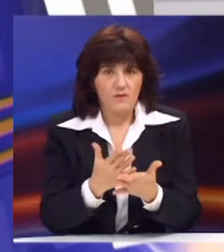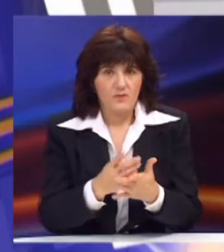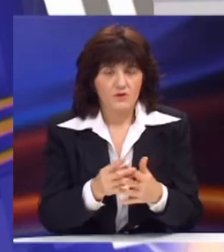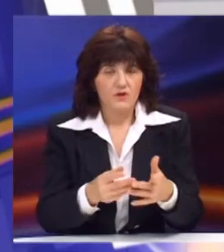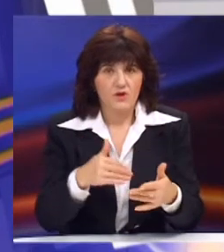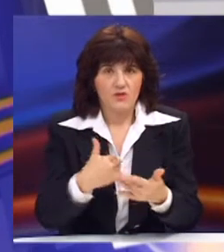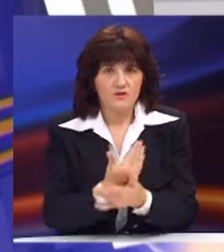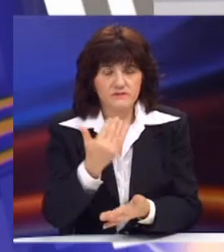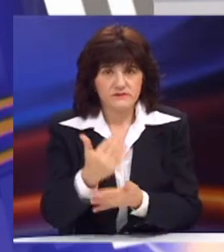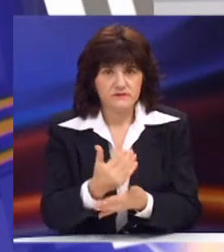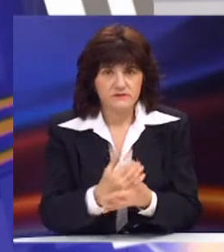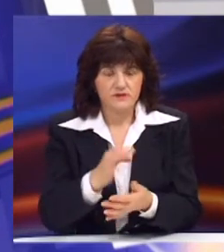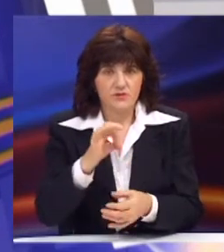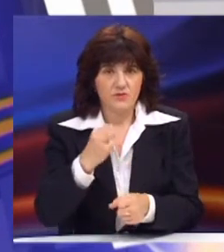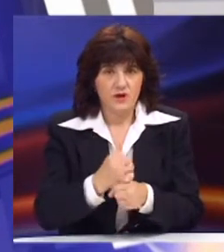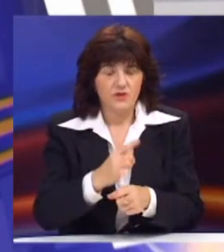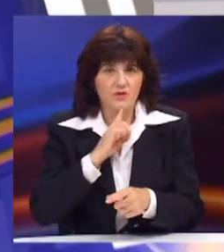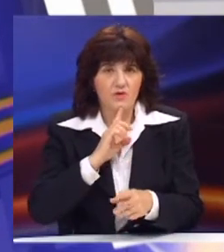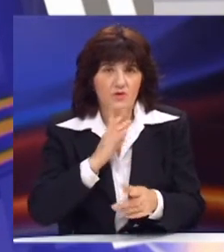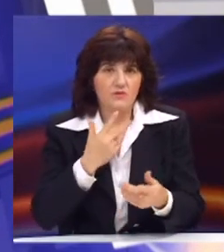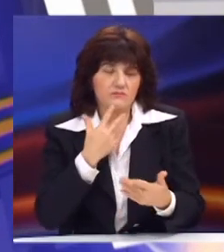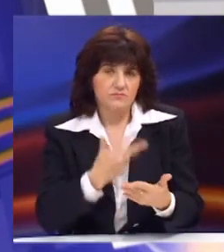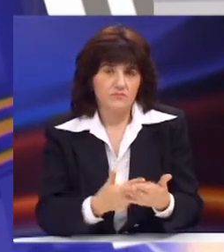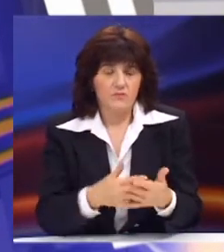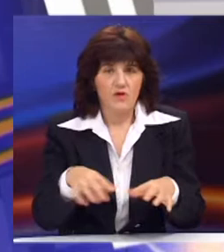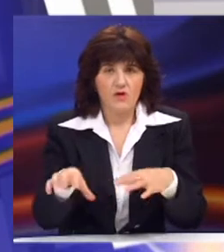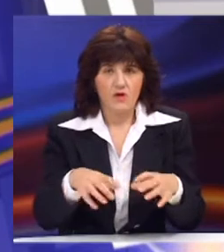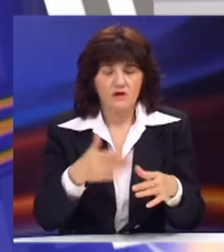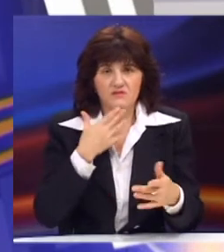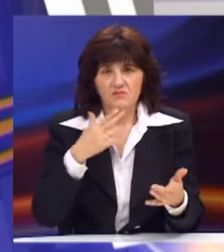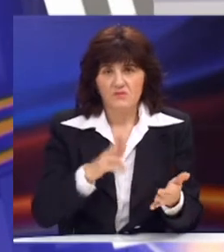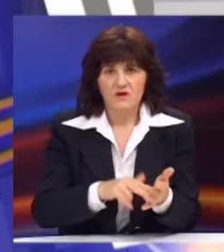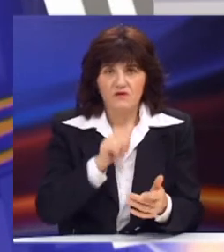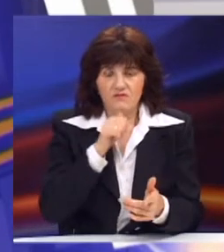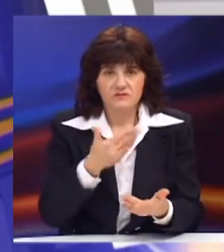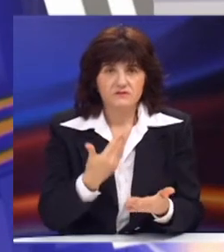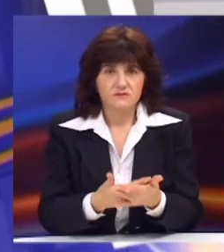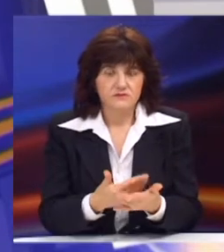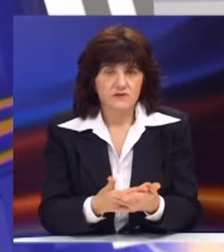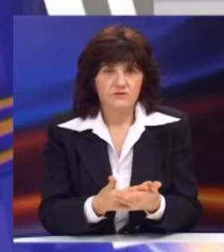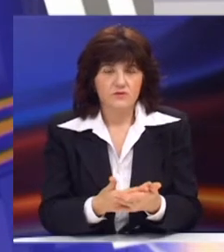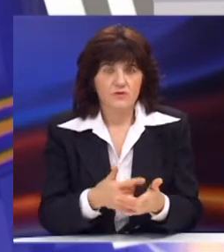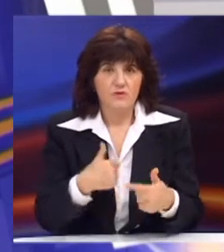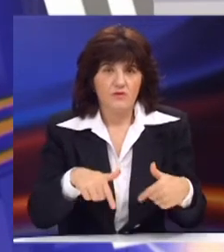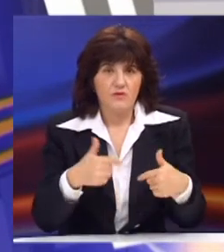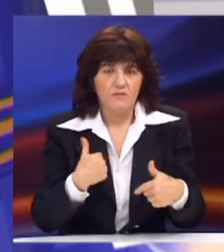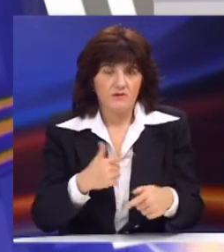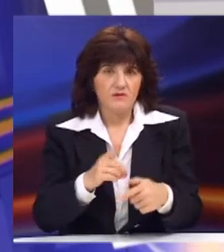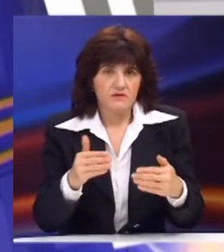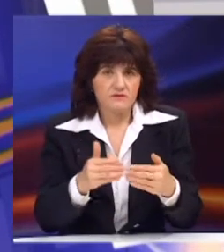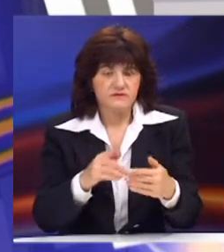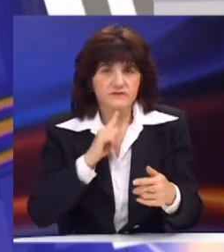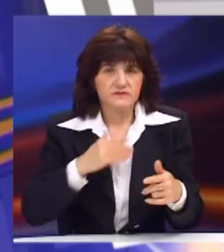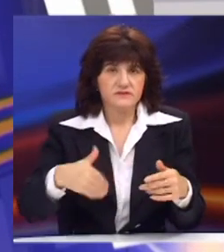ukoliko dođe do usvajanja ovakvog zakona koji po nama devalvira apsolutno prava radnika i nešto što ni mi,